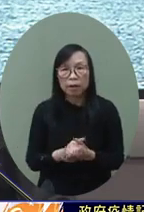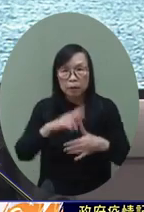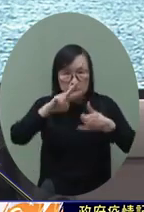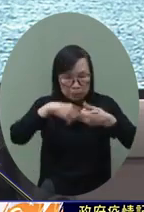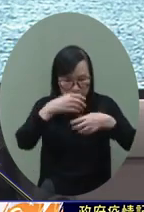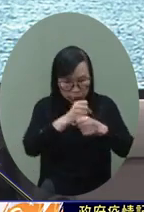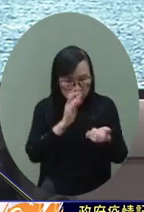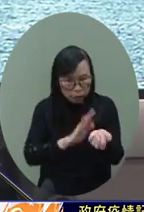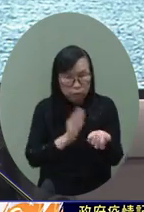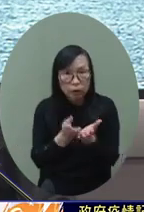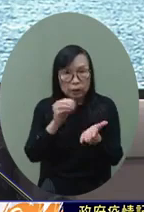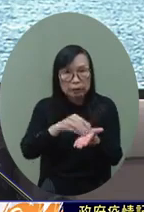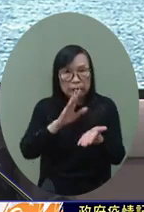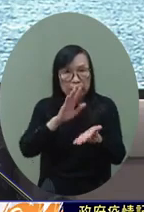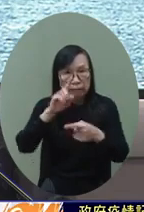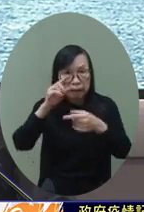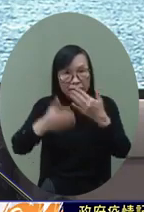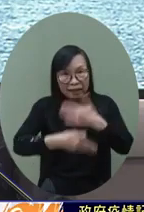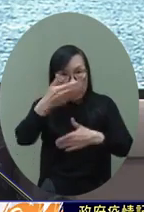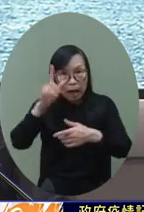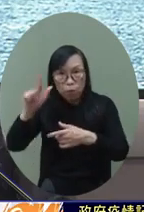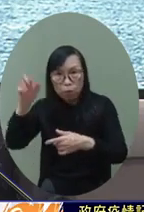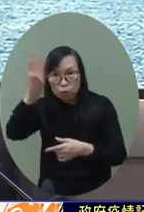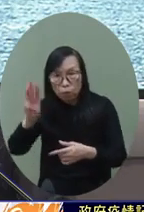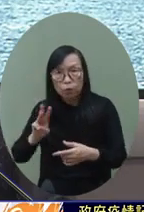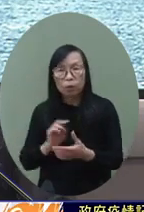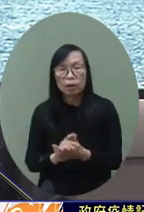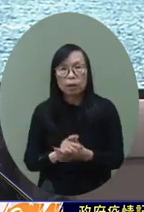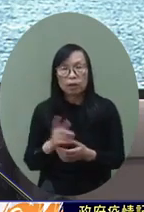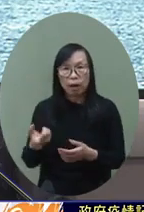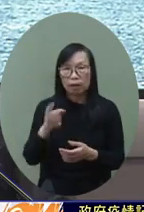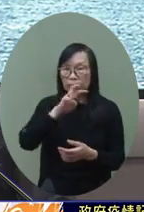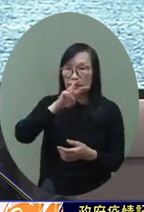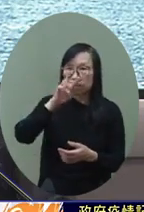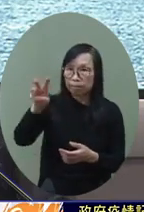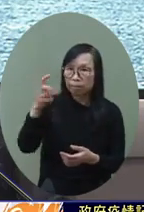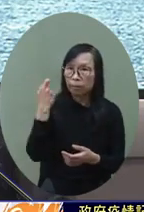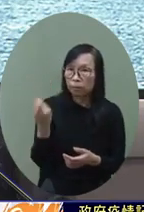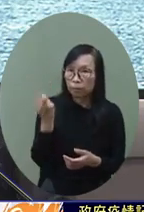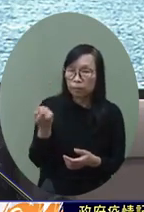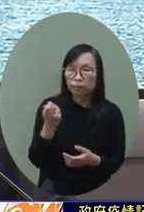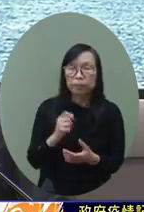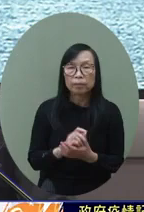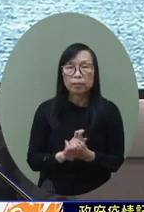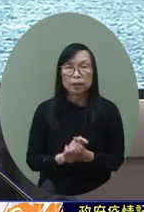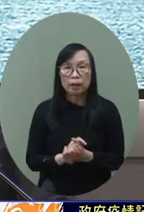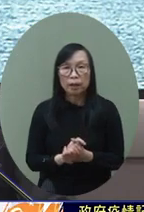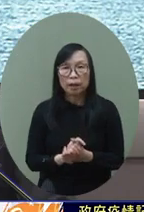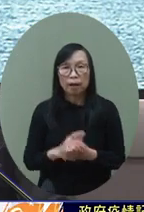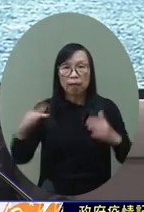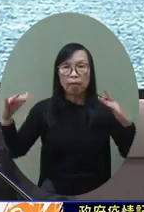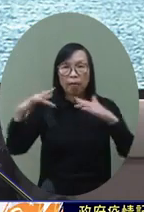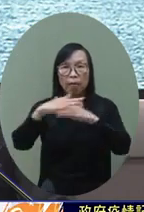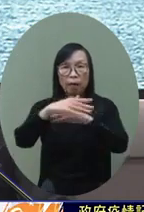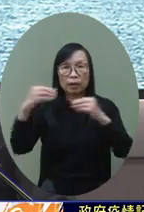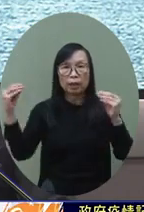確診個案大廈嘅污水，但係當佢哋睇到一個好容易見到嘅一個交叉感染嘅機